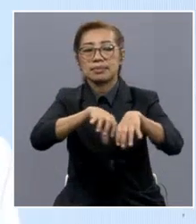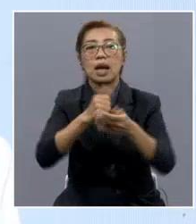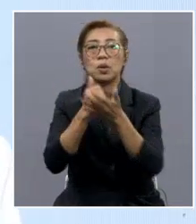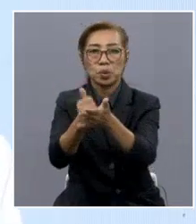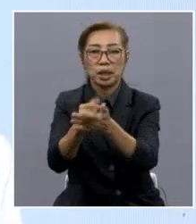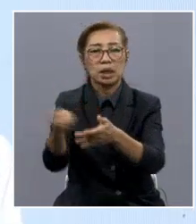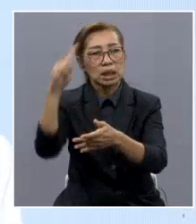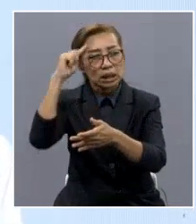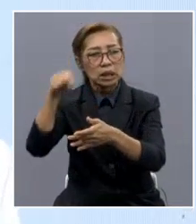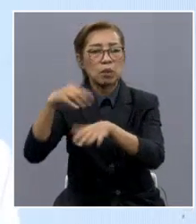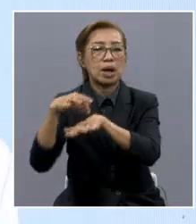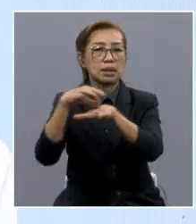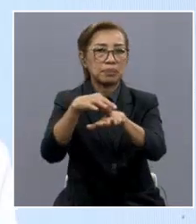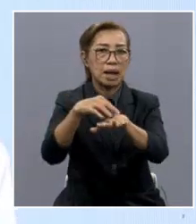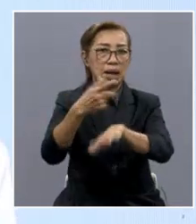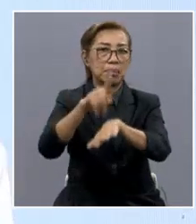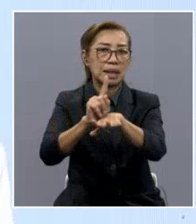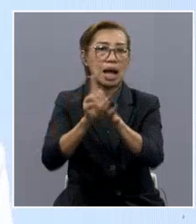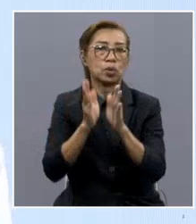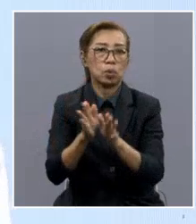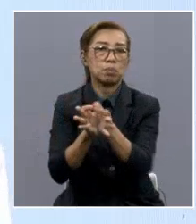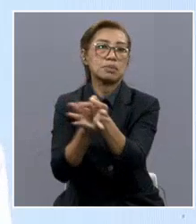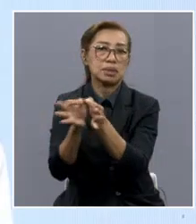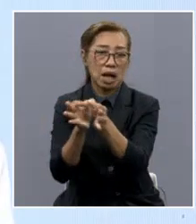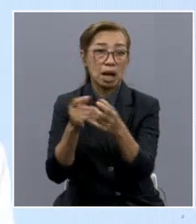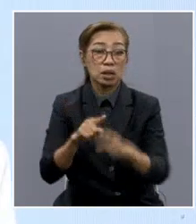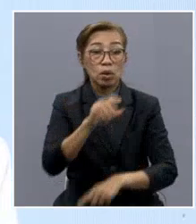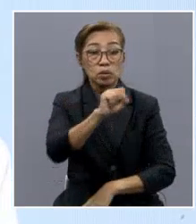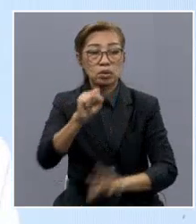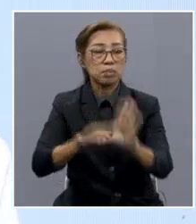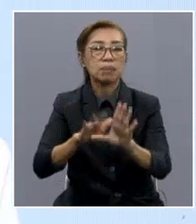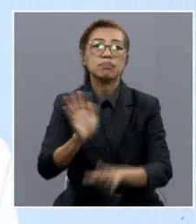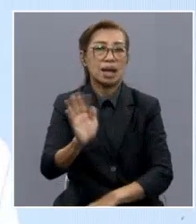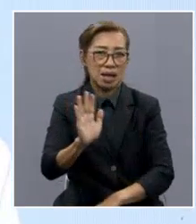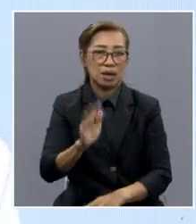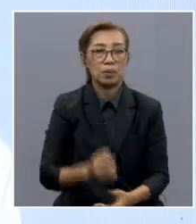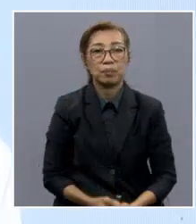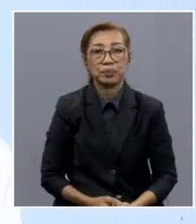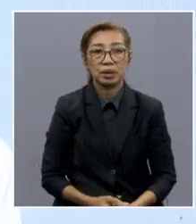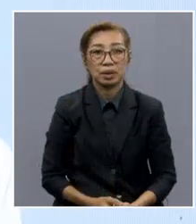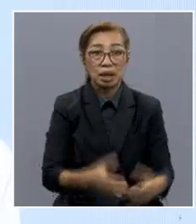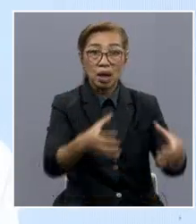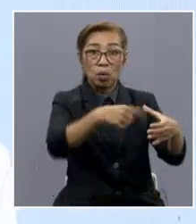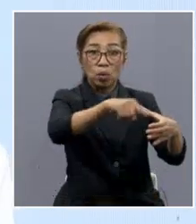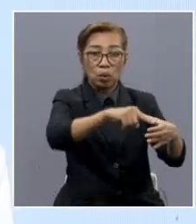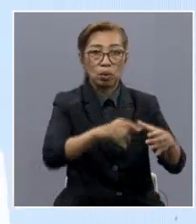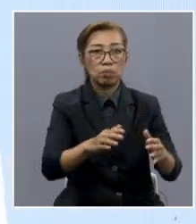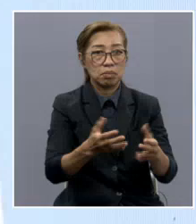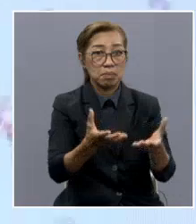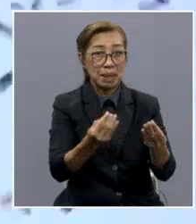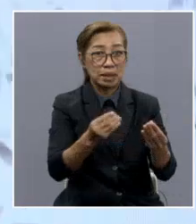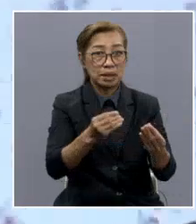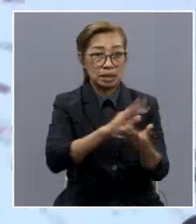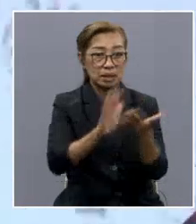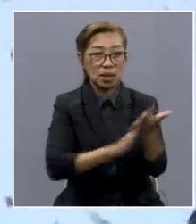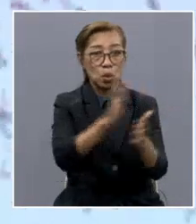าของพลังประชารัฐนะครับแต่ว่าส่วนตัวเนี่ยจะไม่ลงสมัครส.ส.ส่วนว่าที่ผู้สมัครพักรวมแผ่นดินกว่า10คนก็เห็นว่าจะต